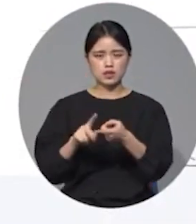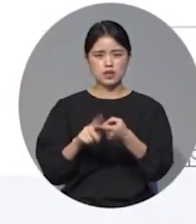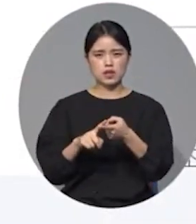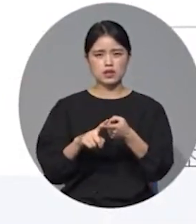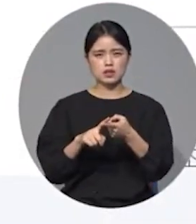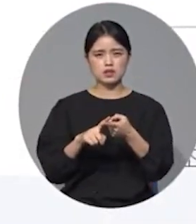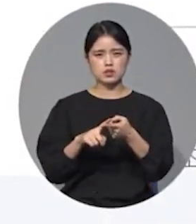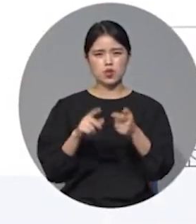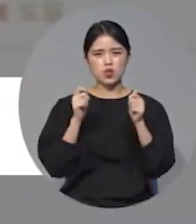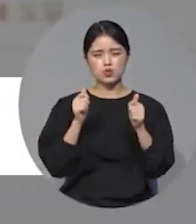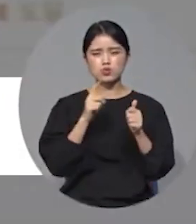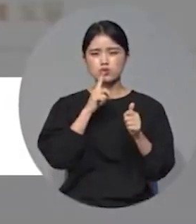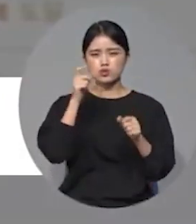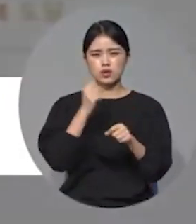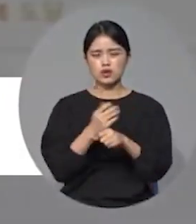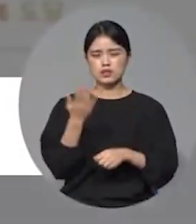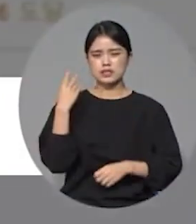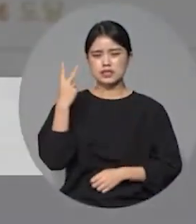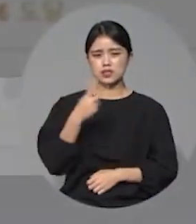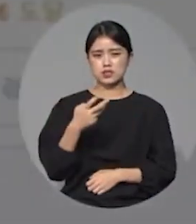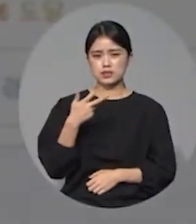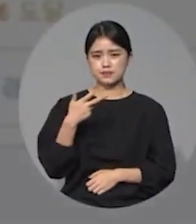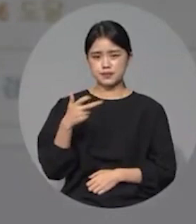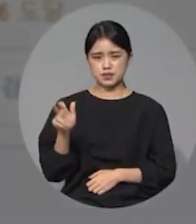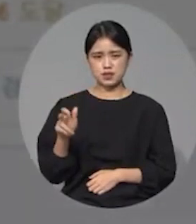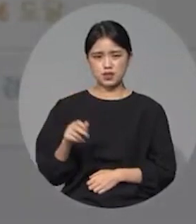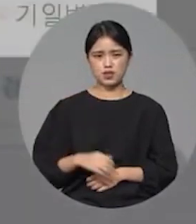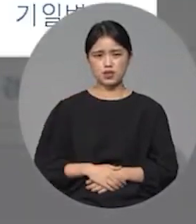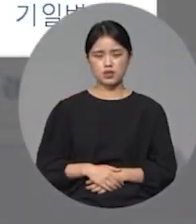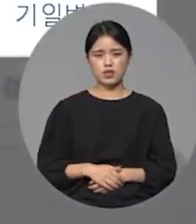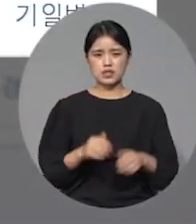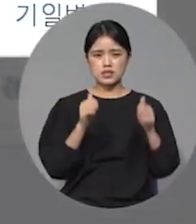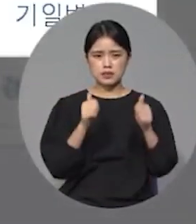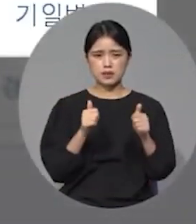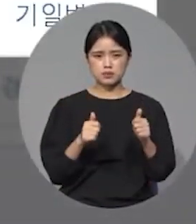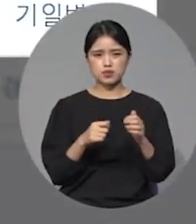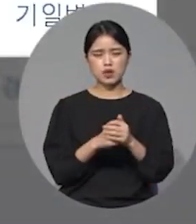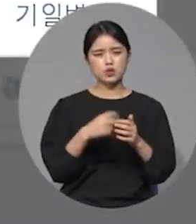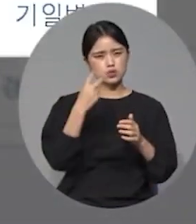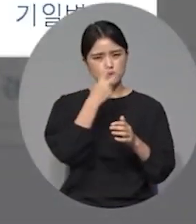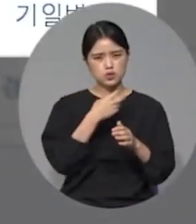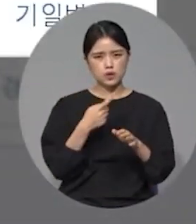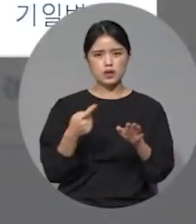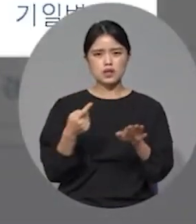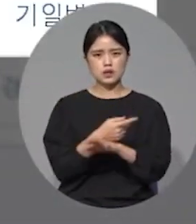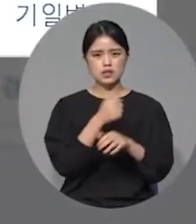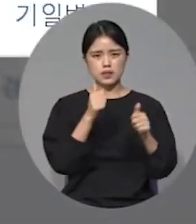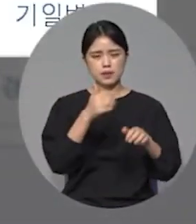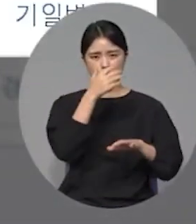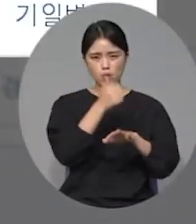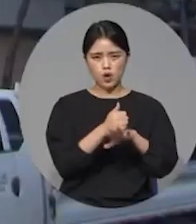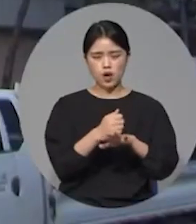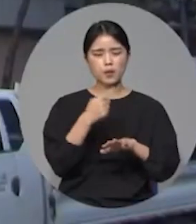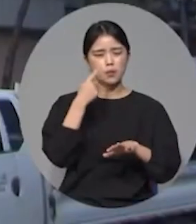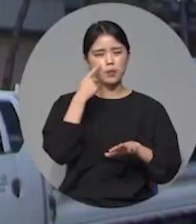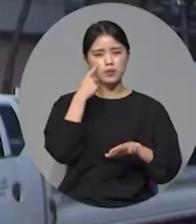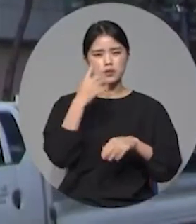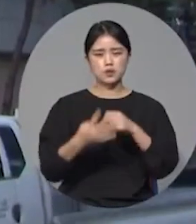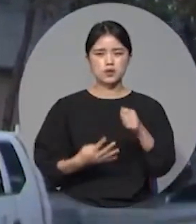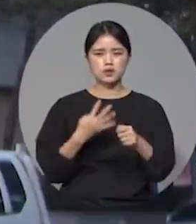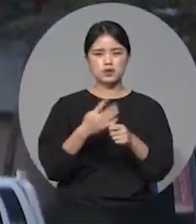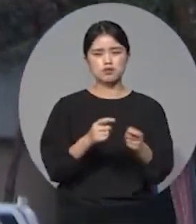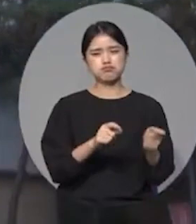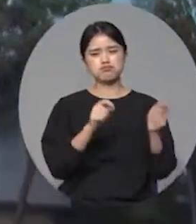소송을 제기한 건 지난 2017년. 재판부가 공정위 조사와 다른 재판 결과를 지켜보자며 4년을